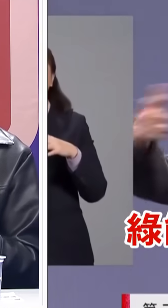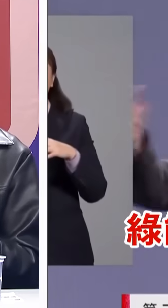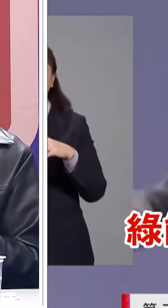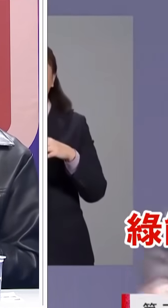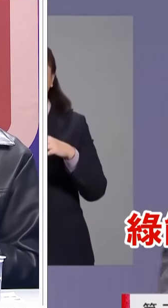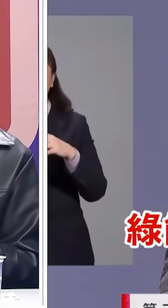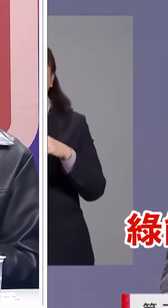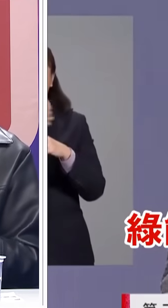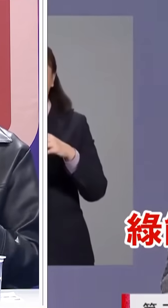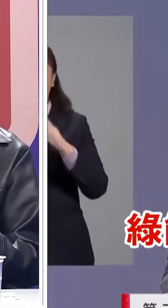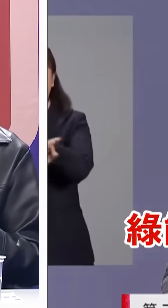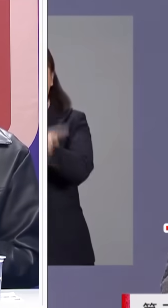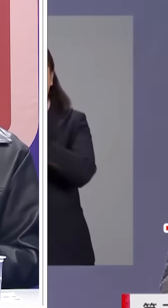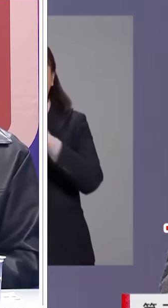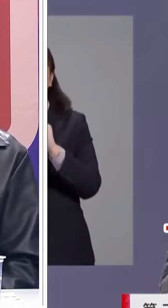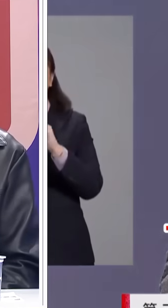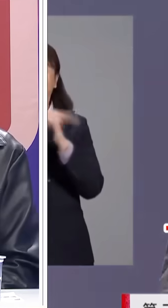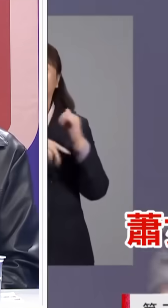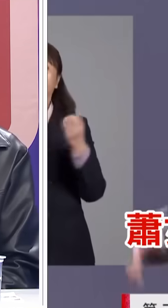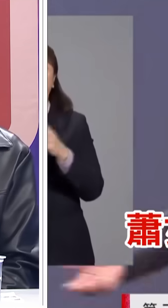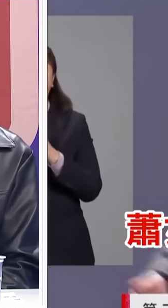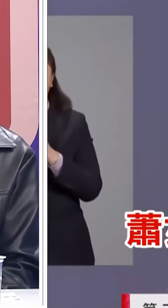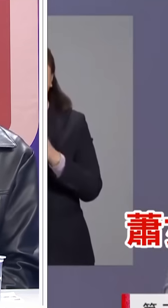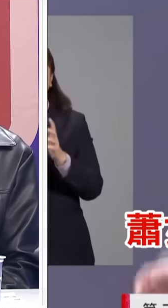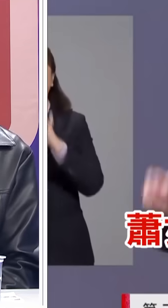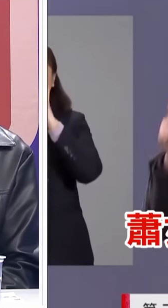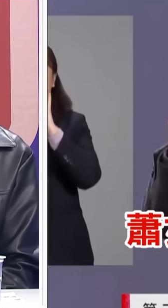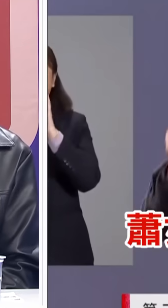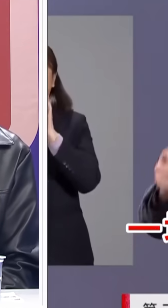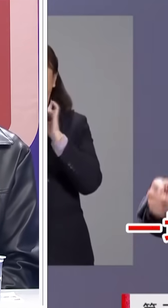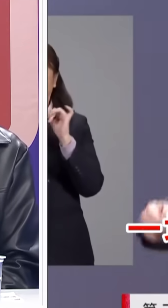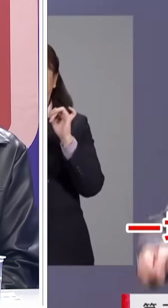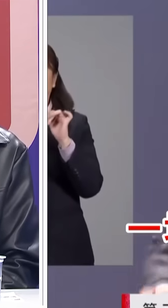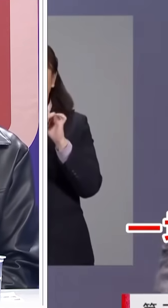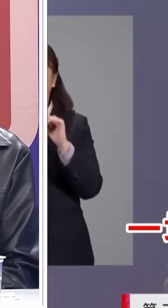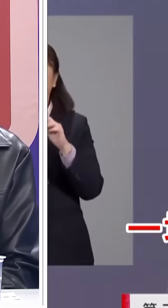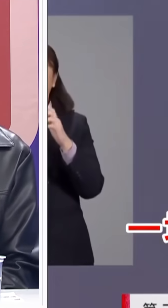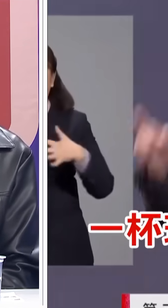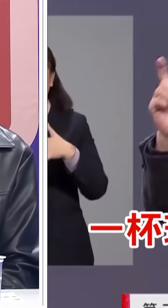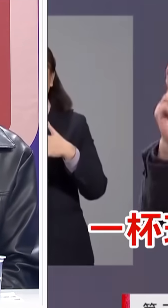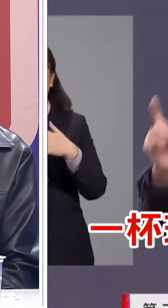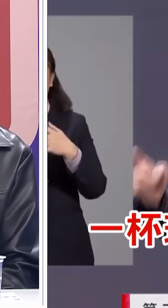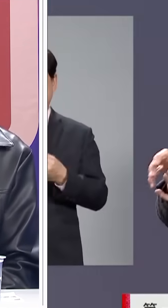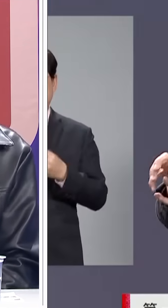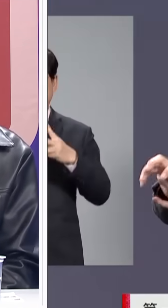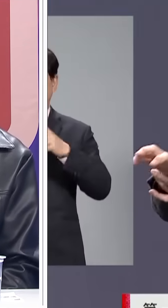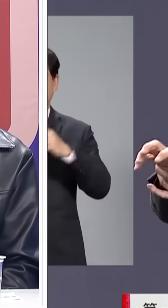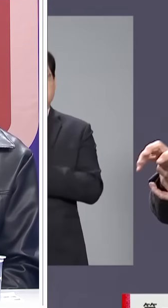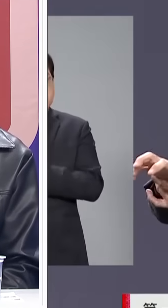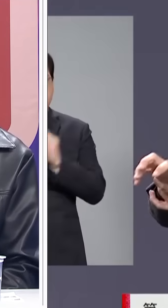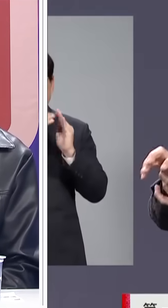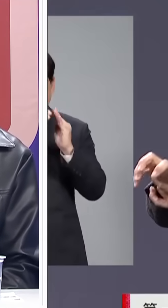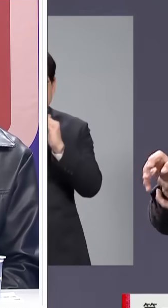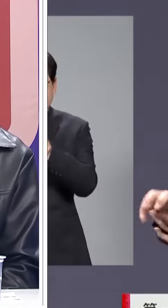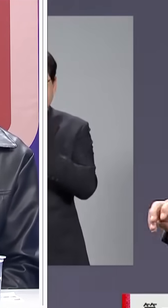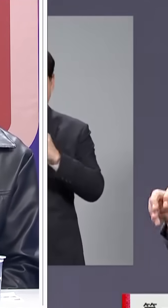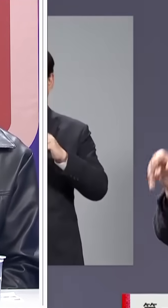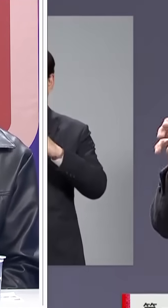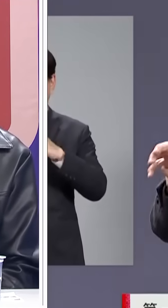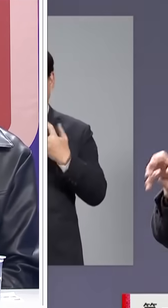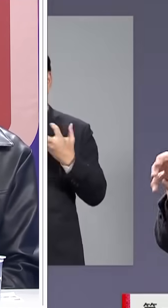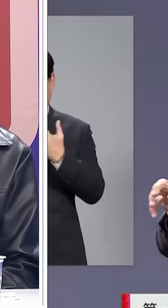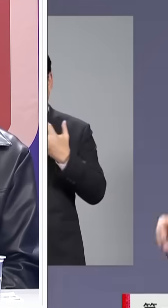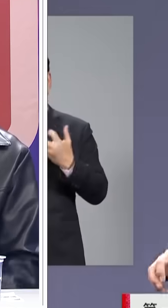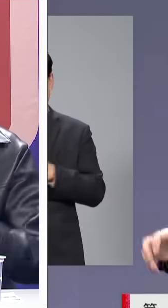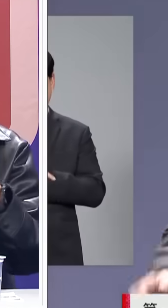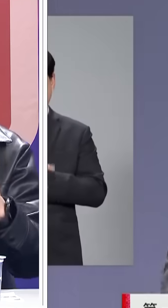了那个 Johnny Walker 引起很多人讨论之外，说小时候喝什么 Johnny， 我说应该很多人在那个年代会喝的应该是 Whisky 之类的啊。